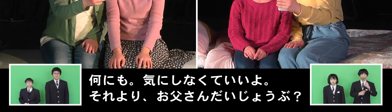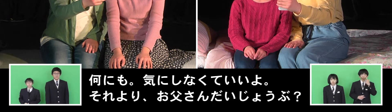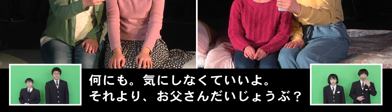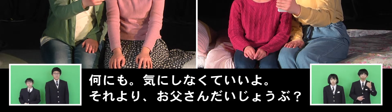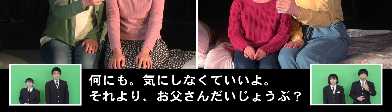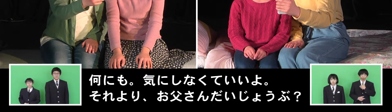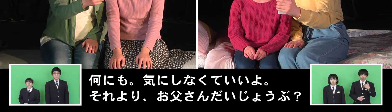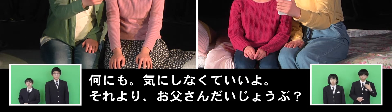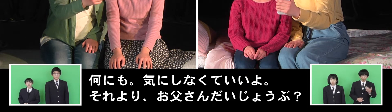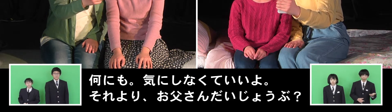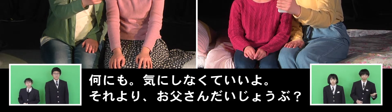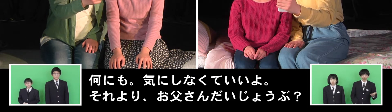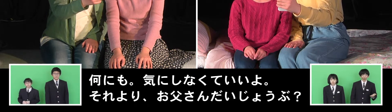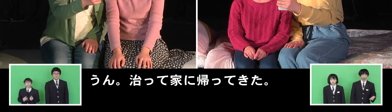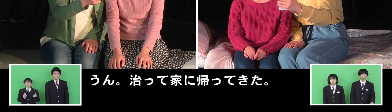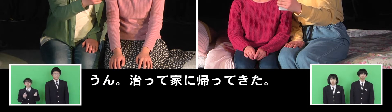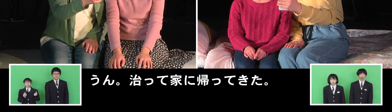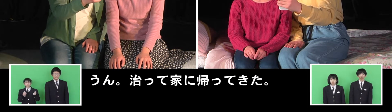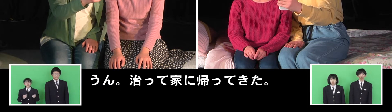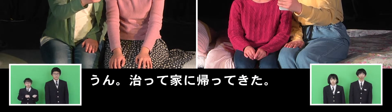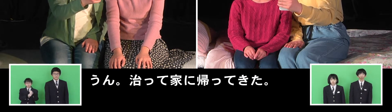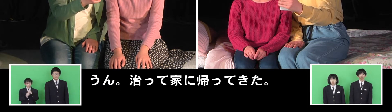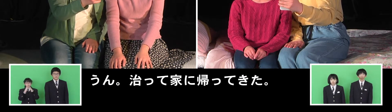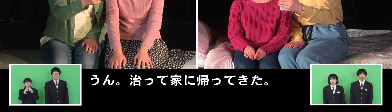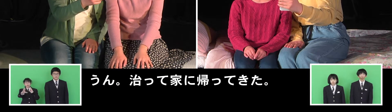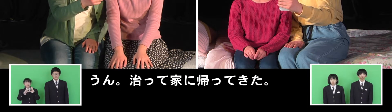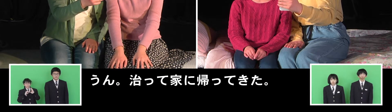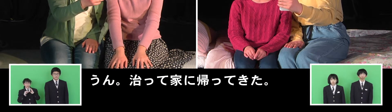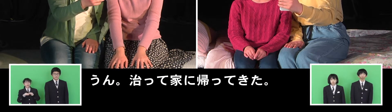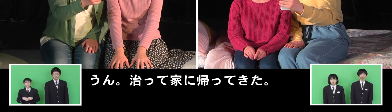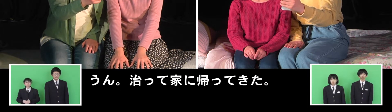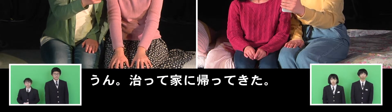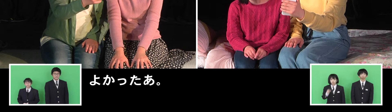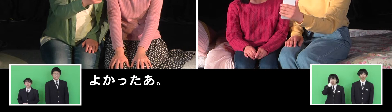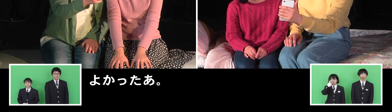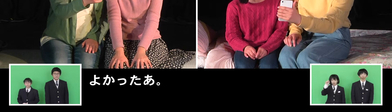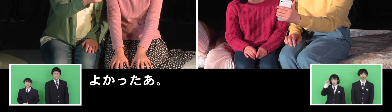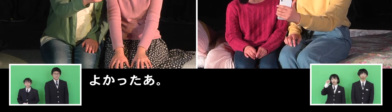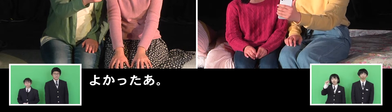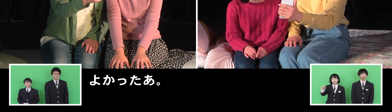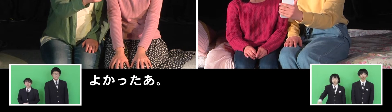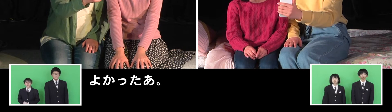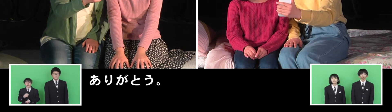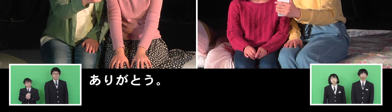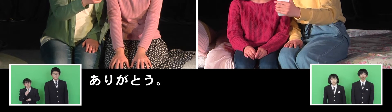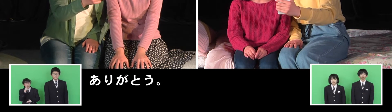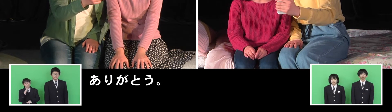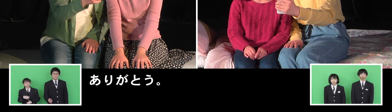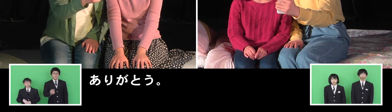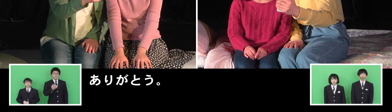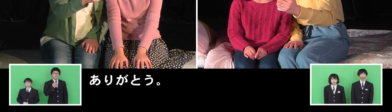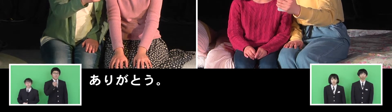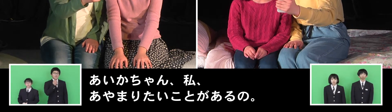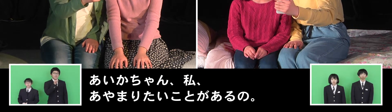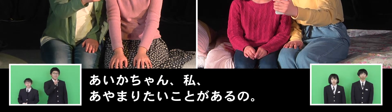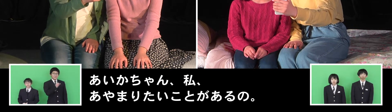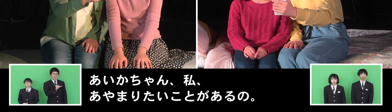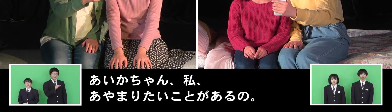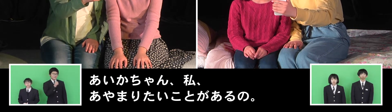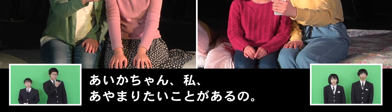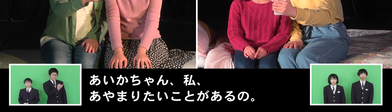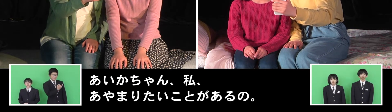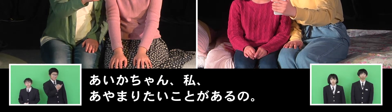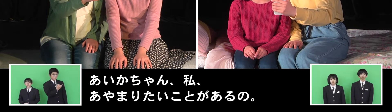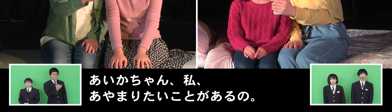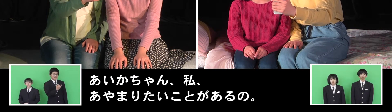それよりお父さん大丈夫？ うん、治って家に帰ってきた。 よかった。 ありがとう。